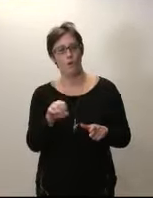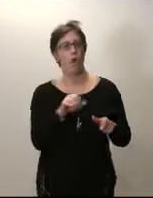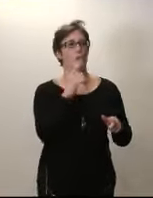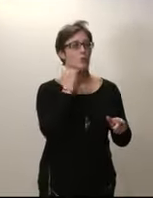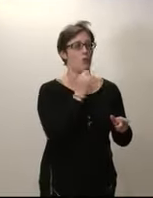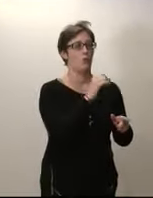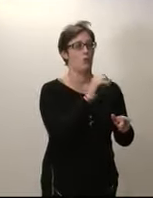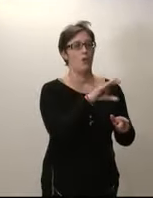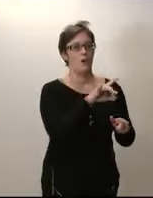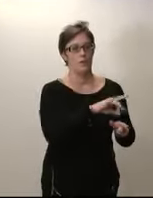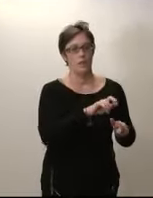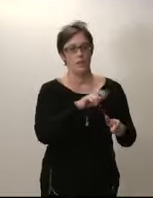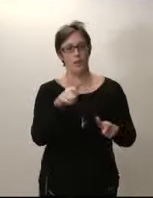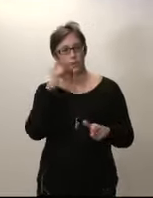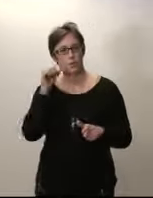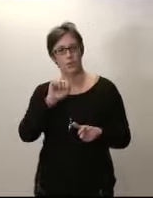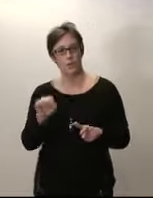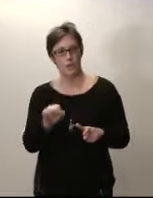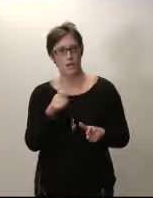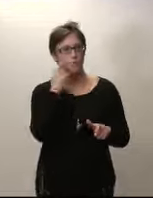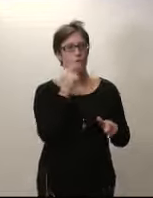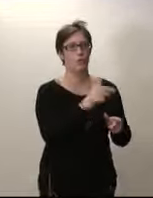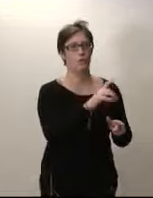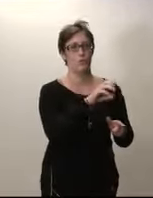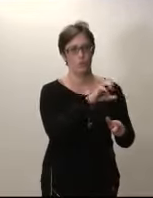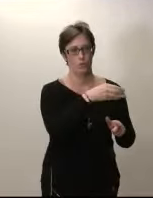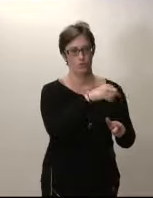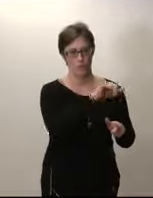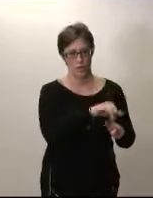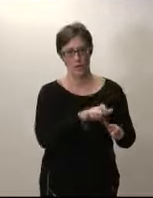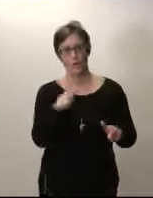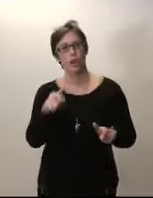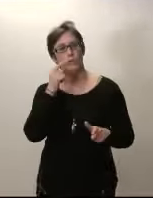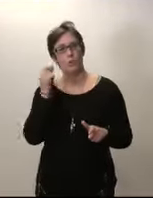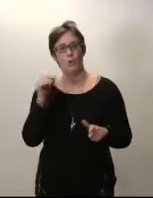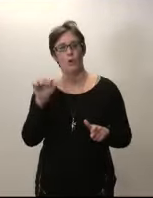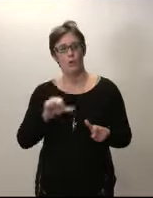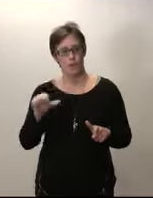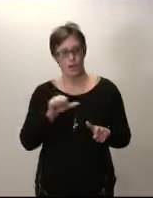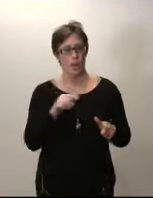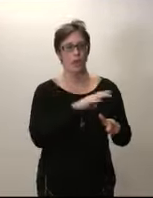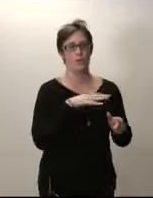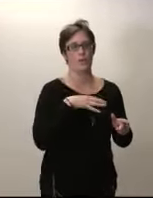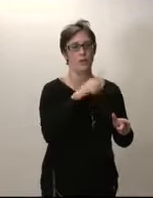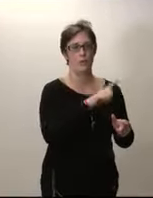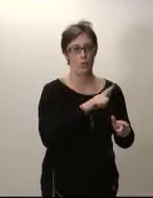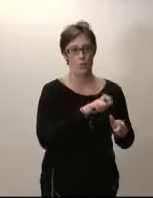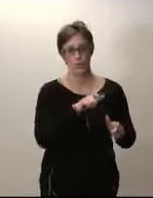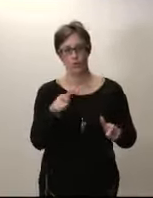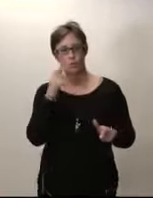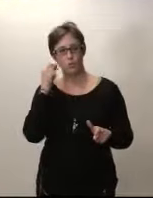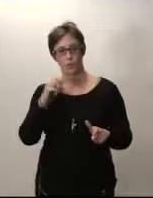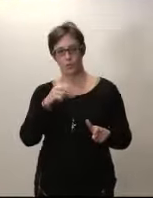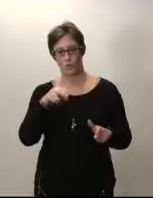Selmani, Monsieur Demey à Monsieur Atterer et Madame Anne Gromersch à Monsieur Pierre Cuny.